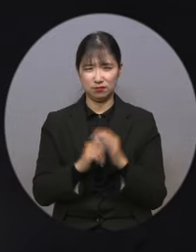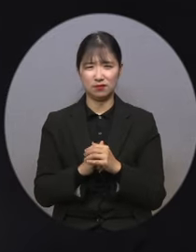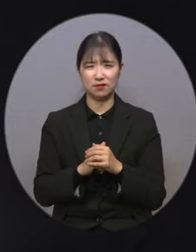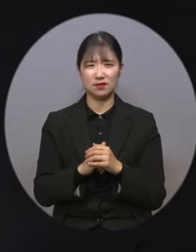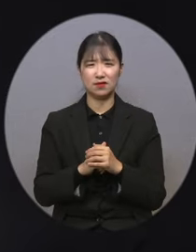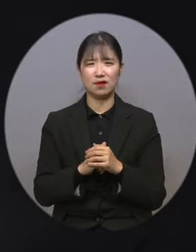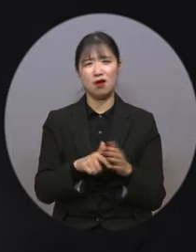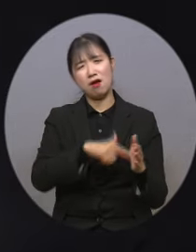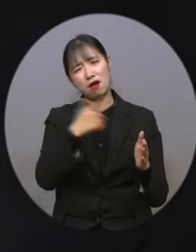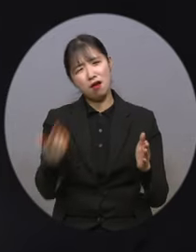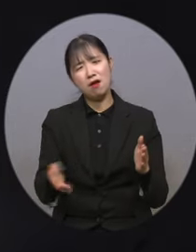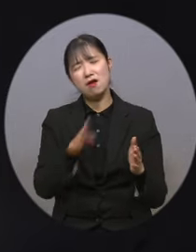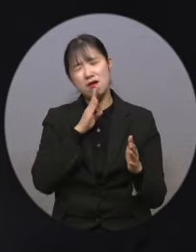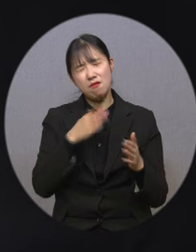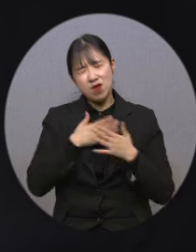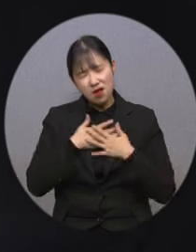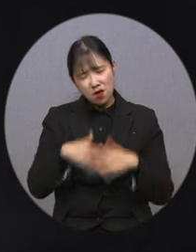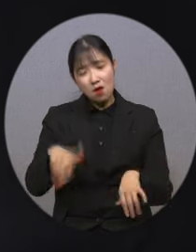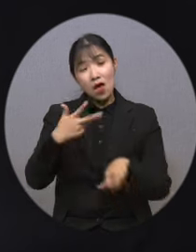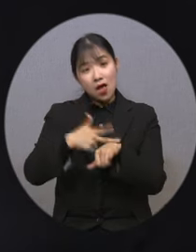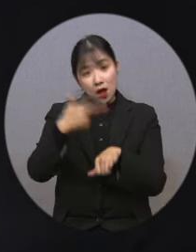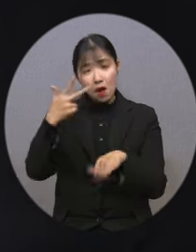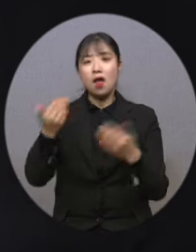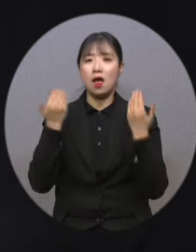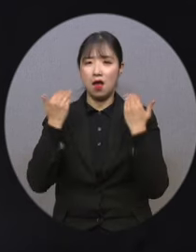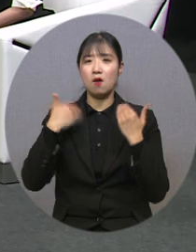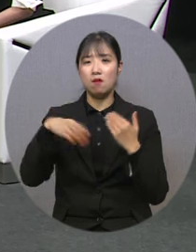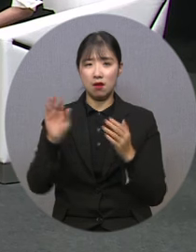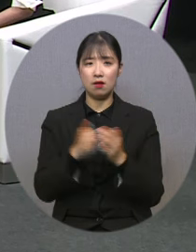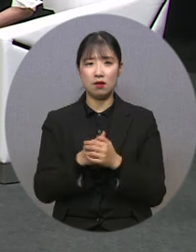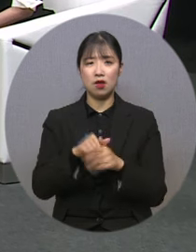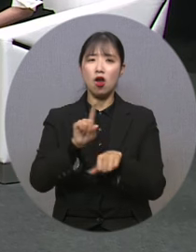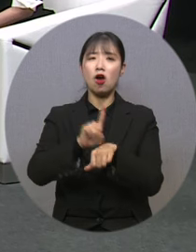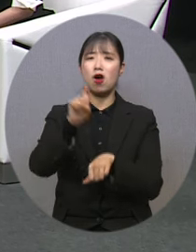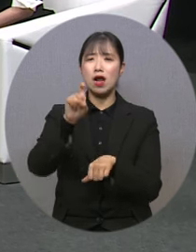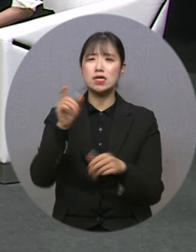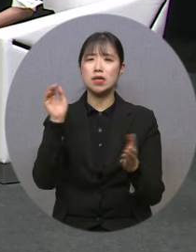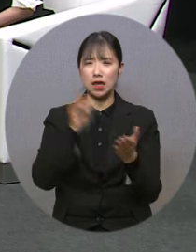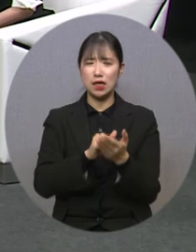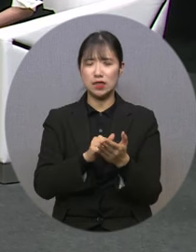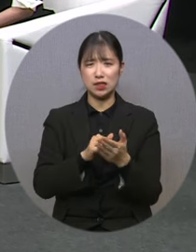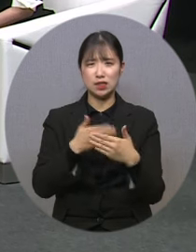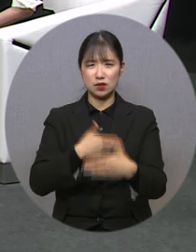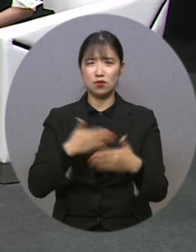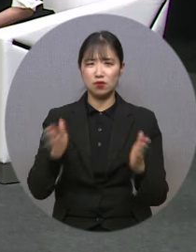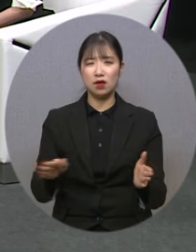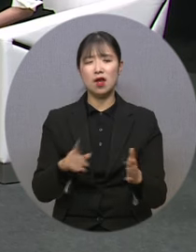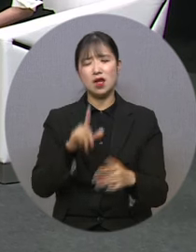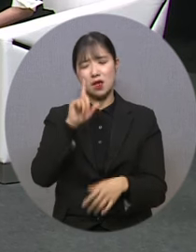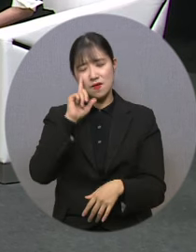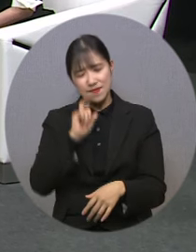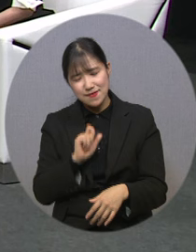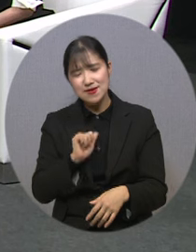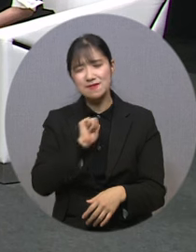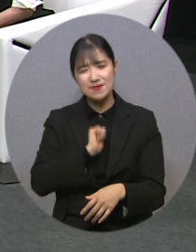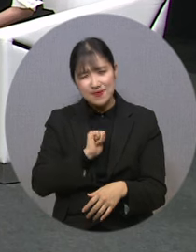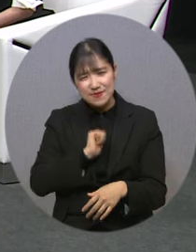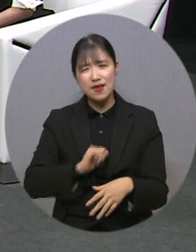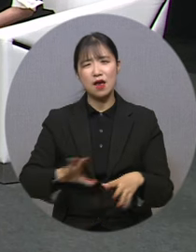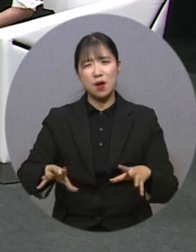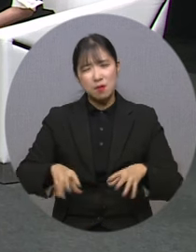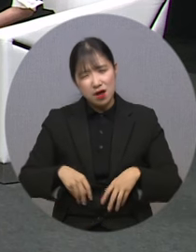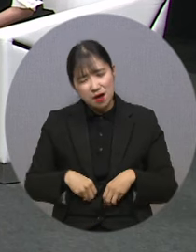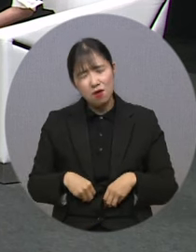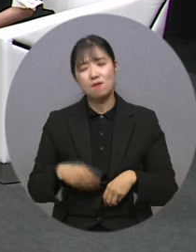이야 제일 편한 7시에 학교를 가야 돼 학교가 11시까지 교실에 앉아서 졸음과 싸우며 냐 배고픈